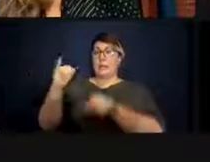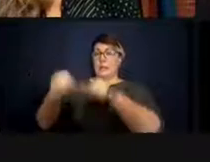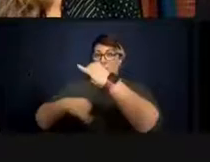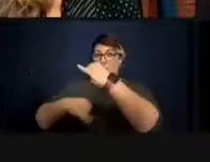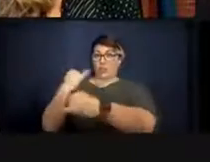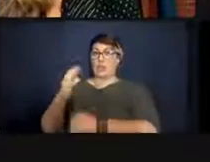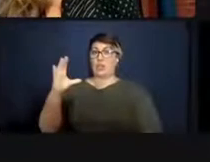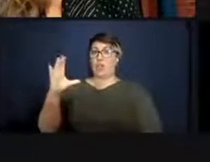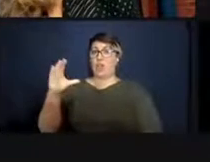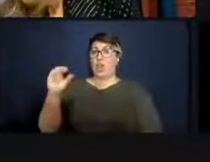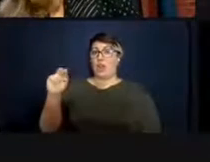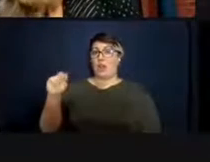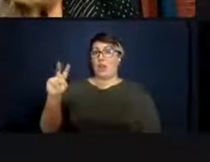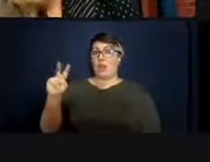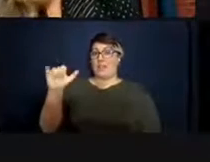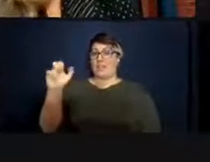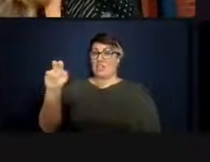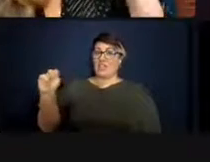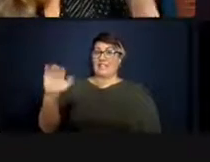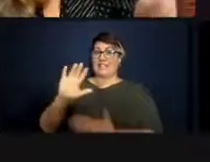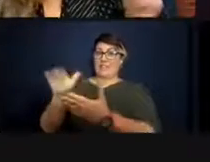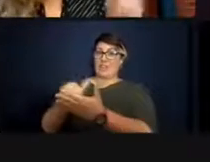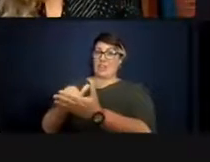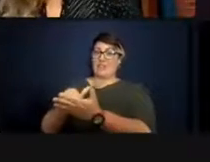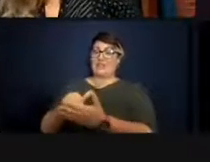في مركز